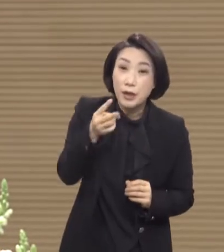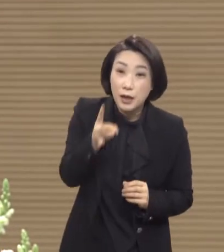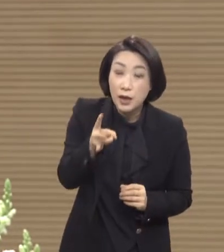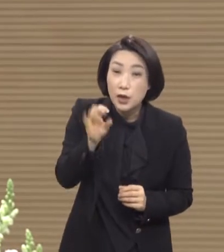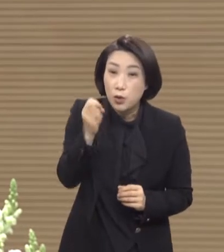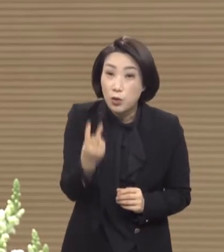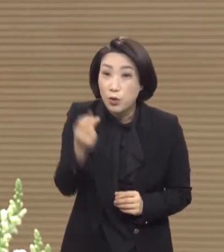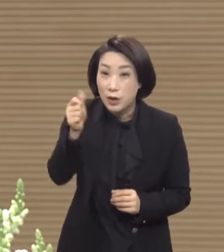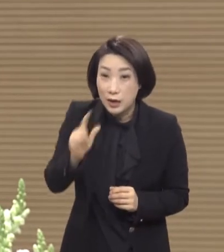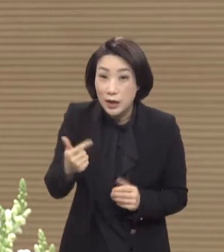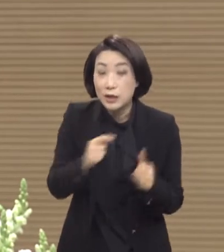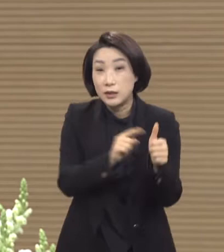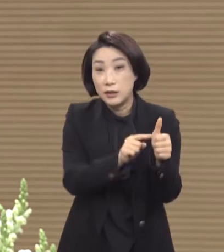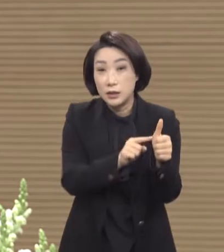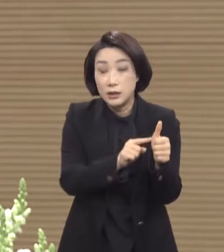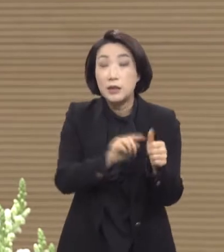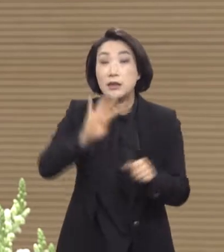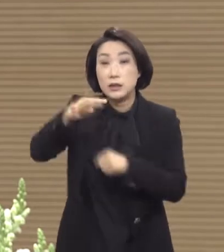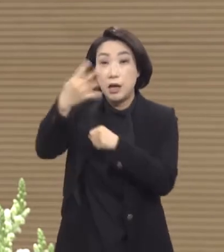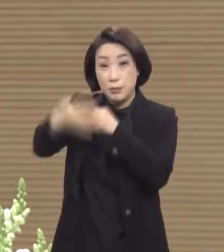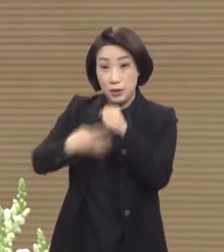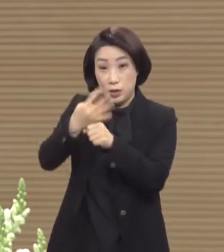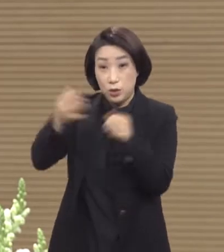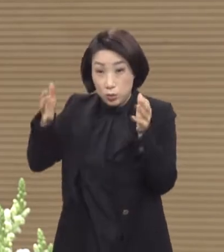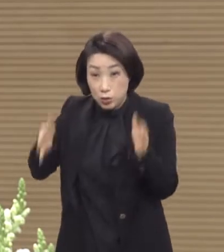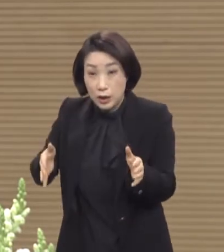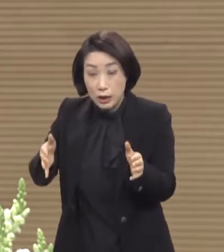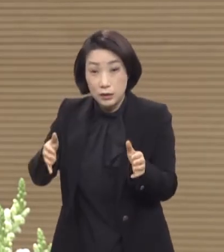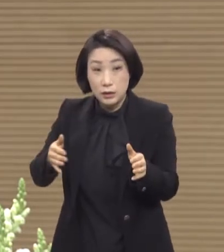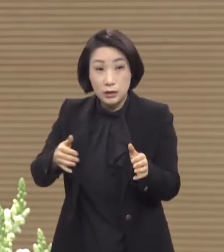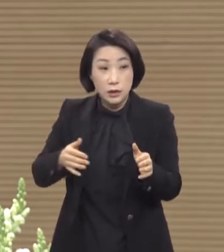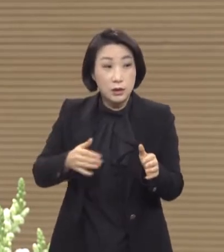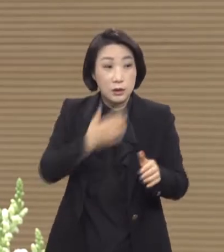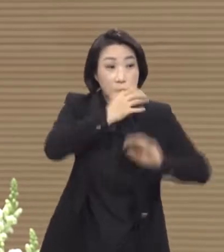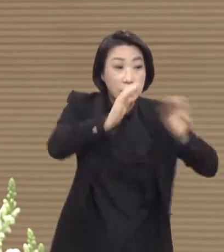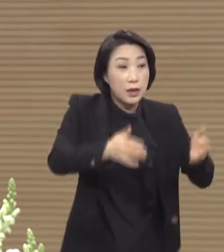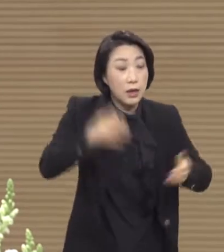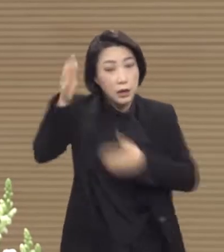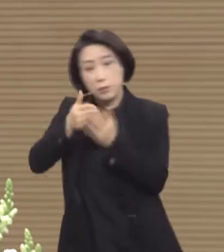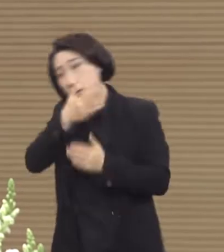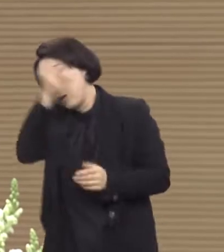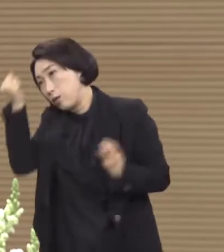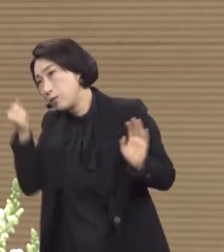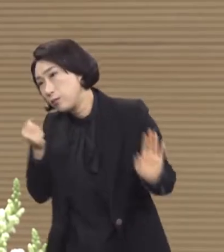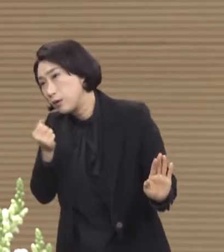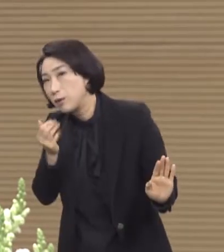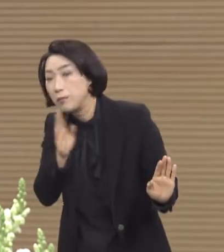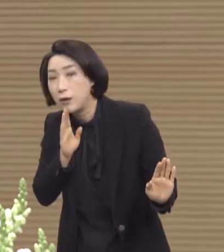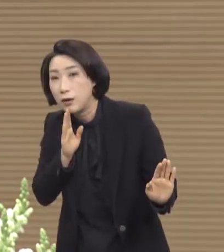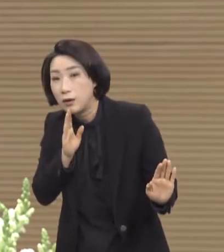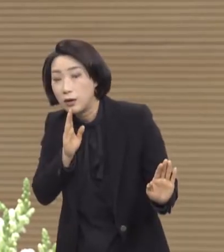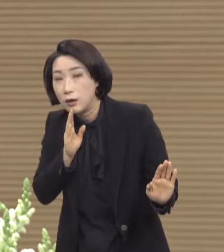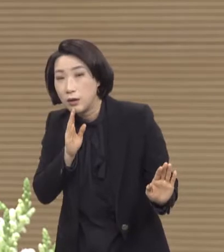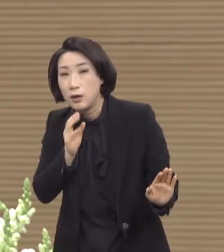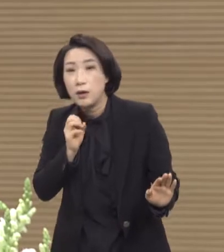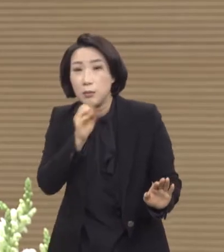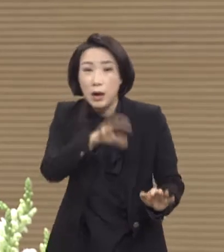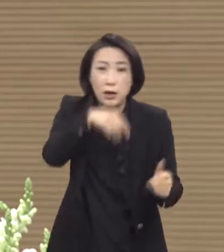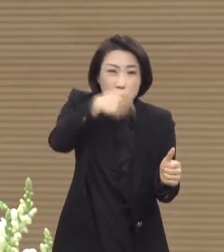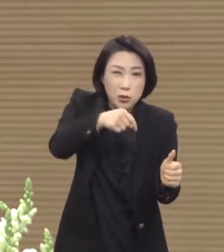400년 동안을 하나님이 이스라엘을 버려버리고 단 한